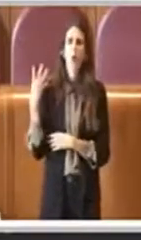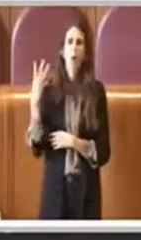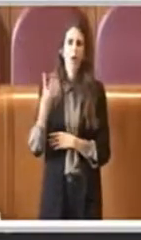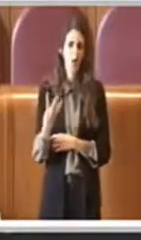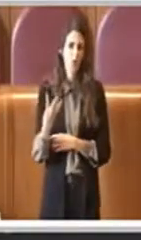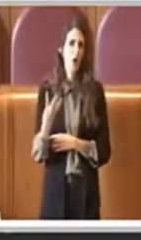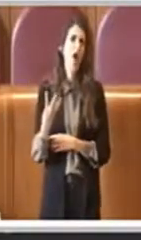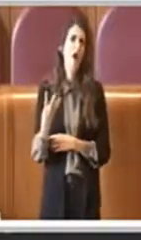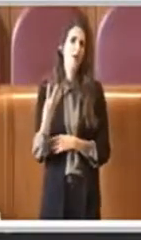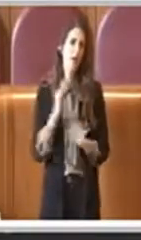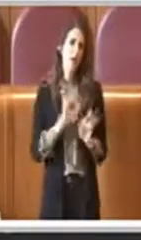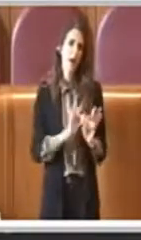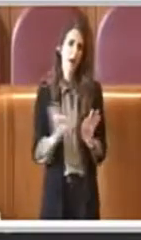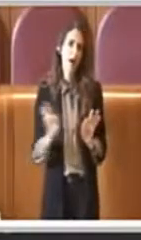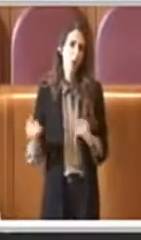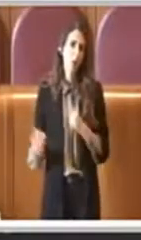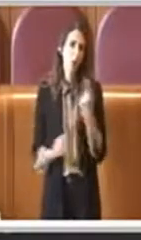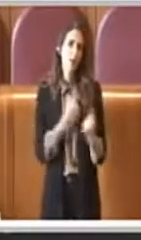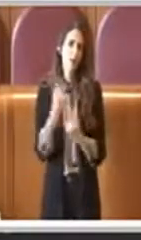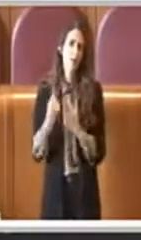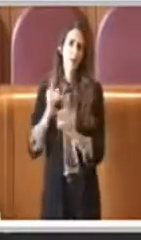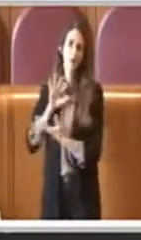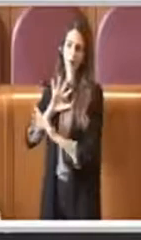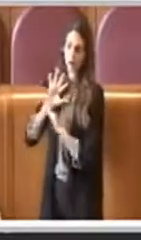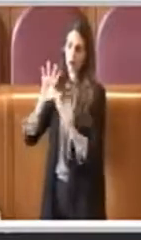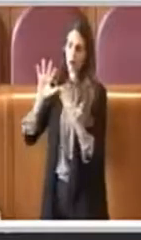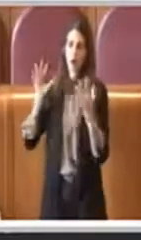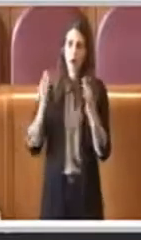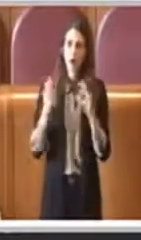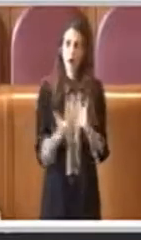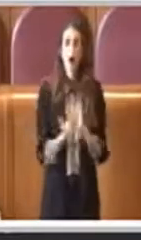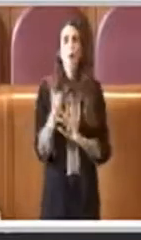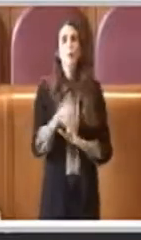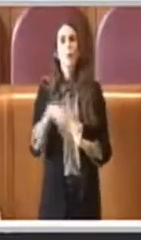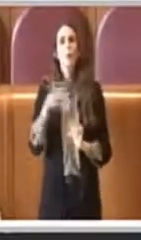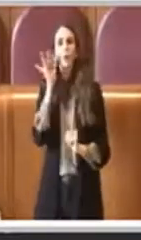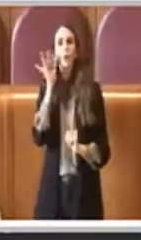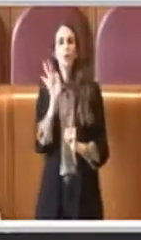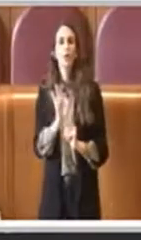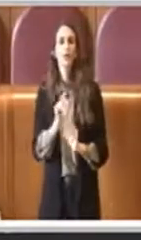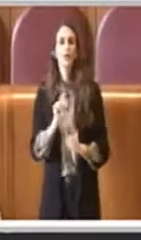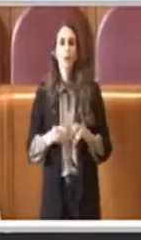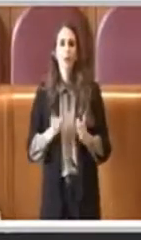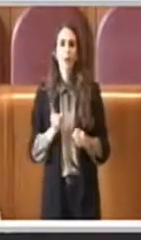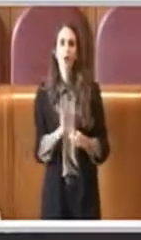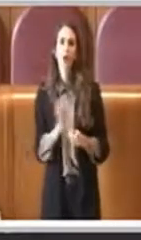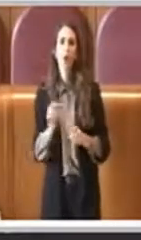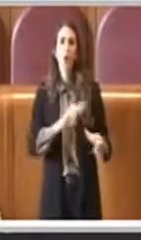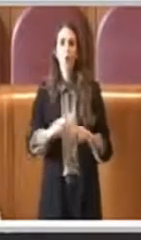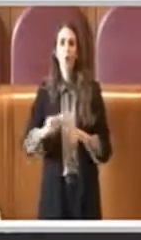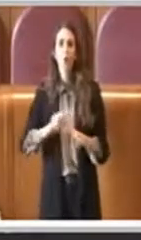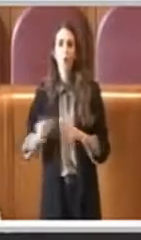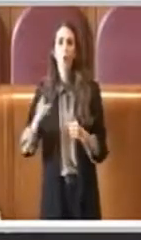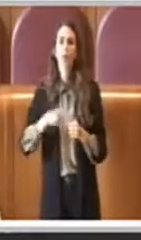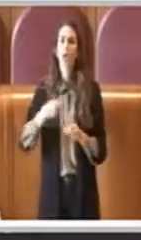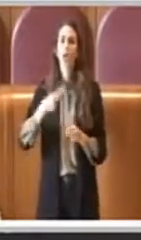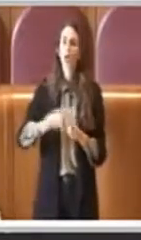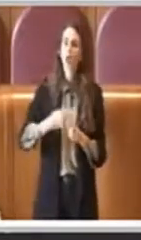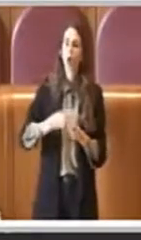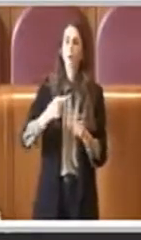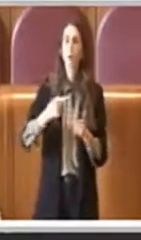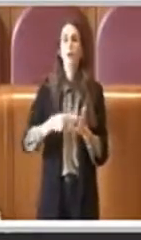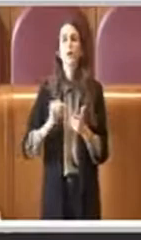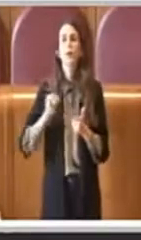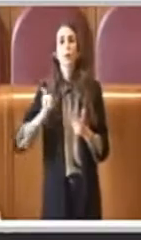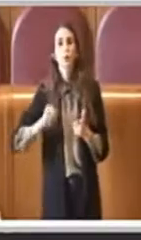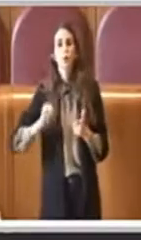anche alcune questioni, anche da un punto di vista politico, per tutti i comuni coinvolti, che ricordo sono Roma, Fiumicino, Ciampino e